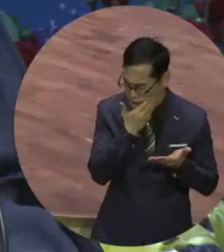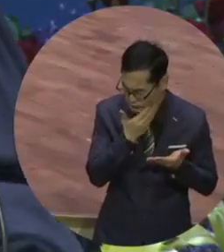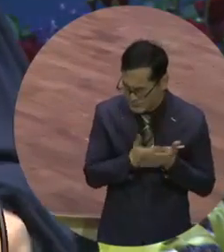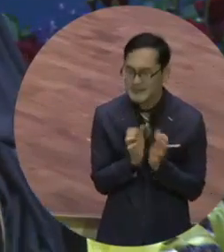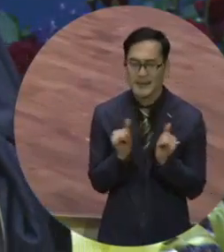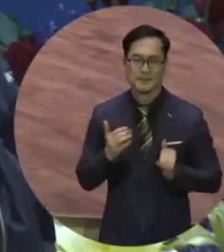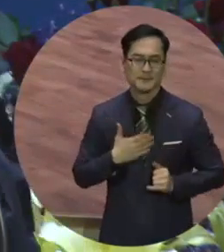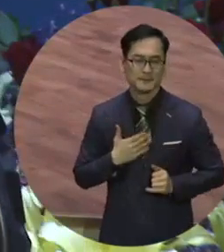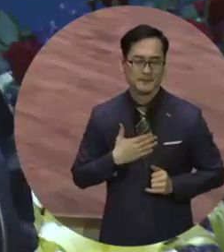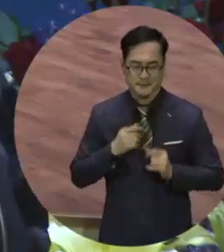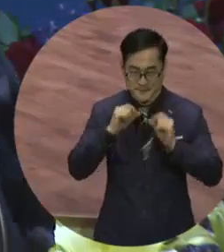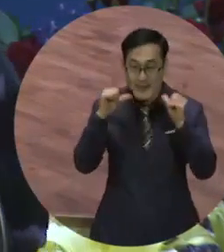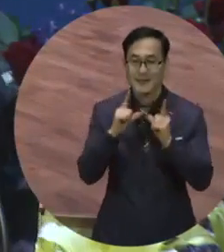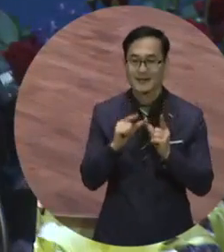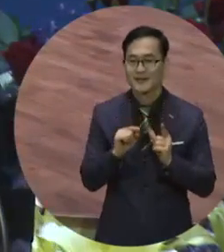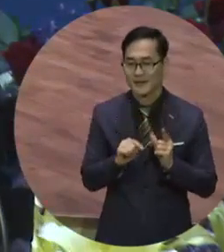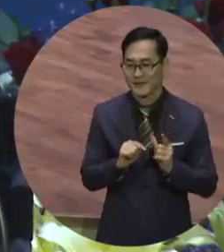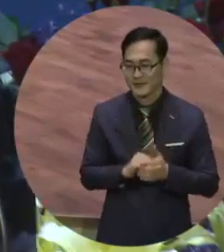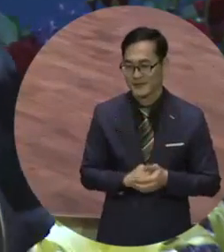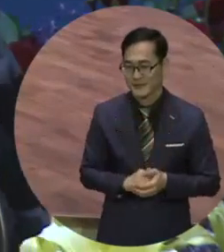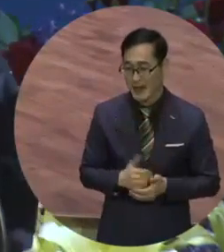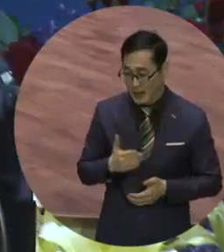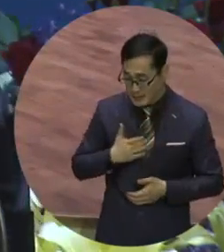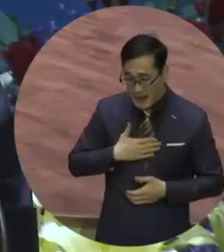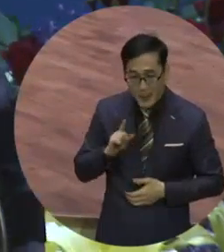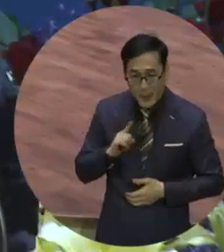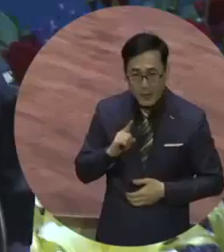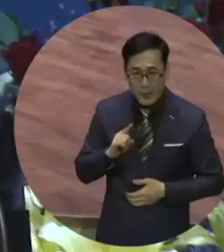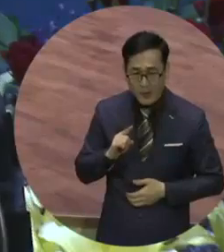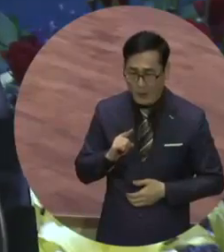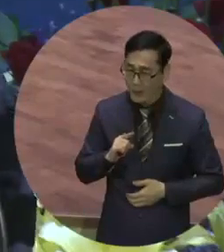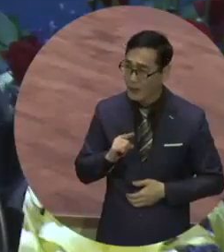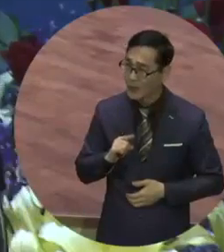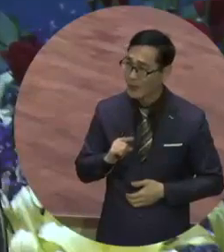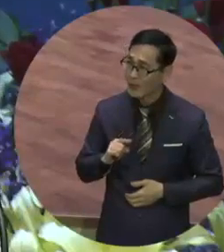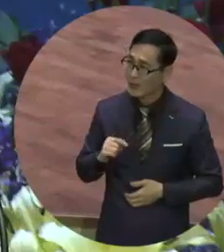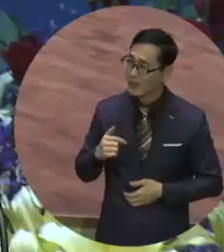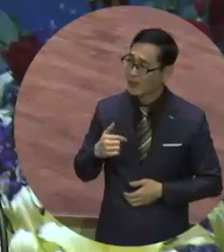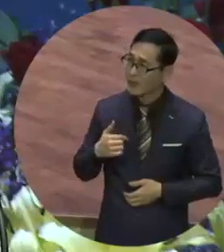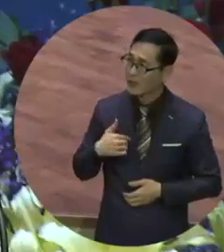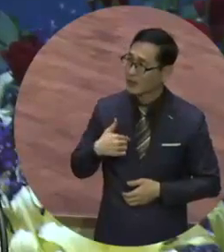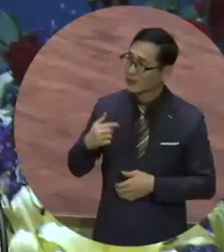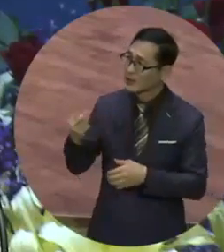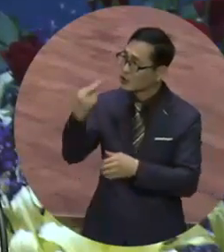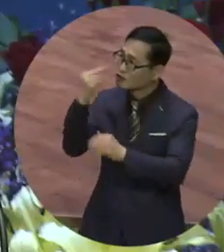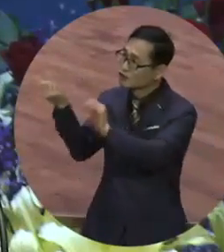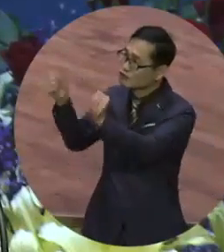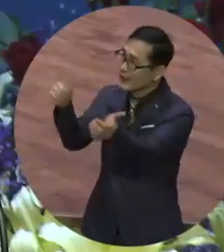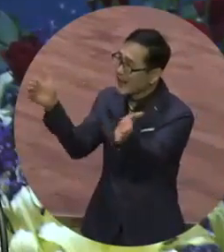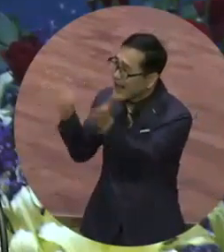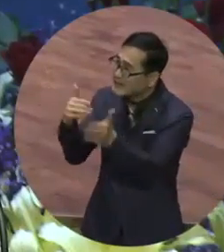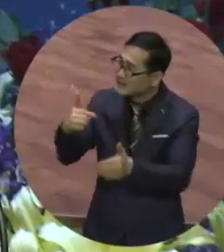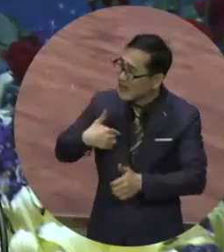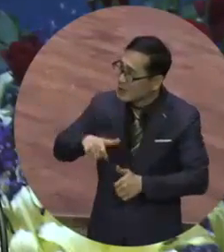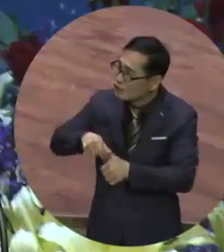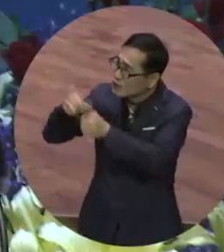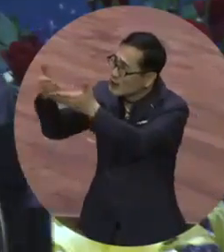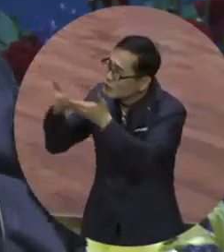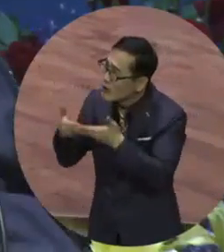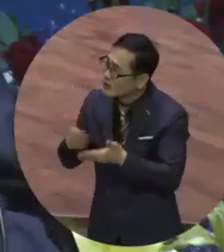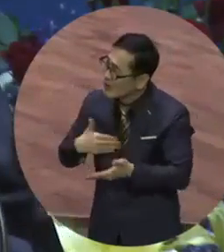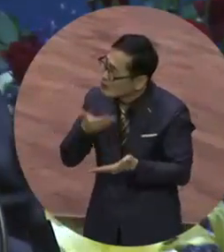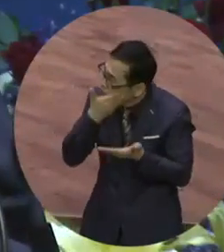도대체 내가 무슨 존재길래 나를 위해서 예수님이 생명까지 바쳐가면서 나를 구원해